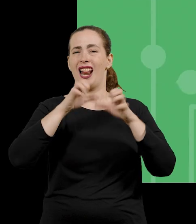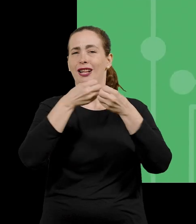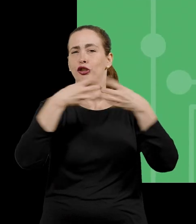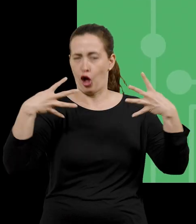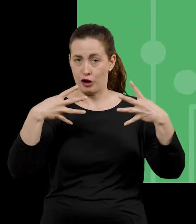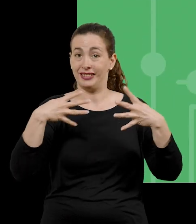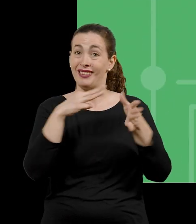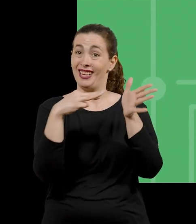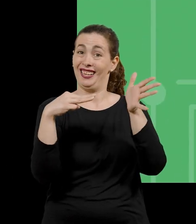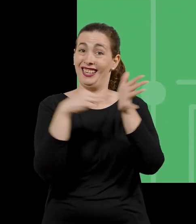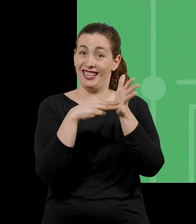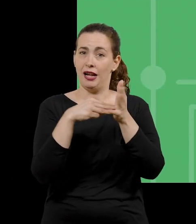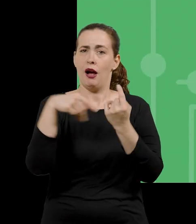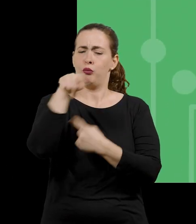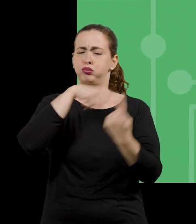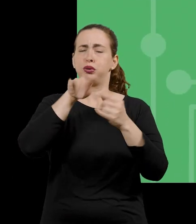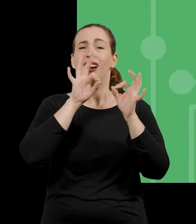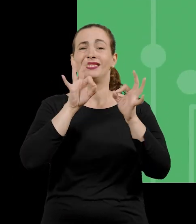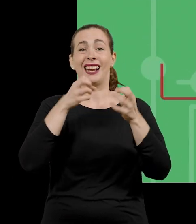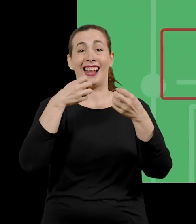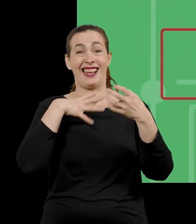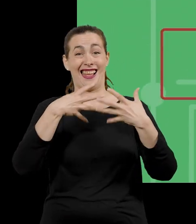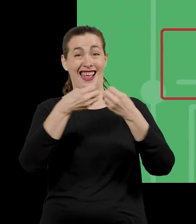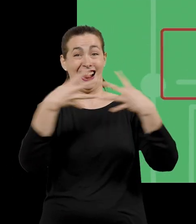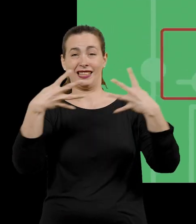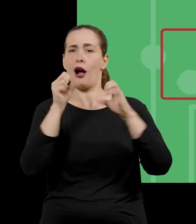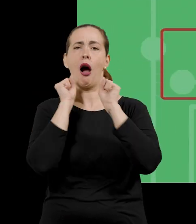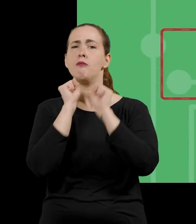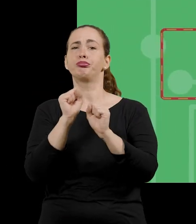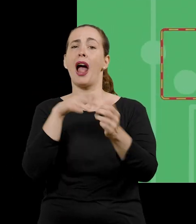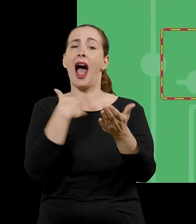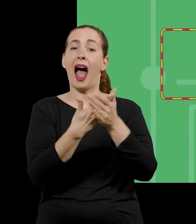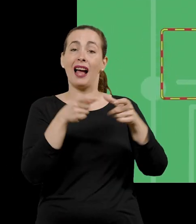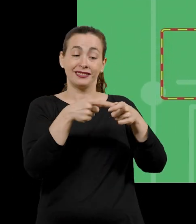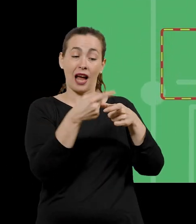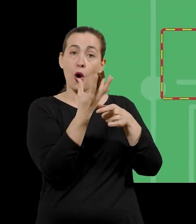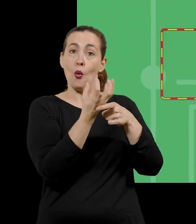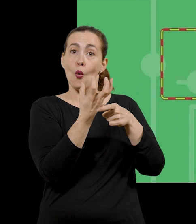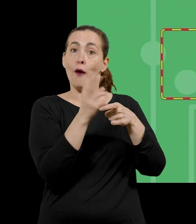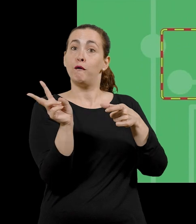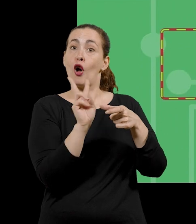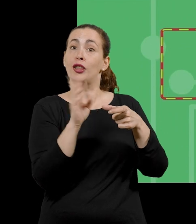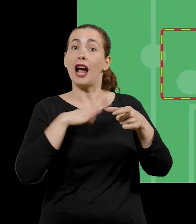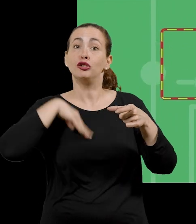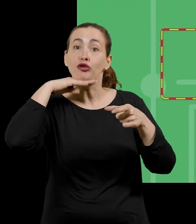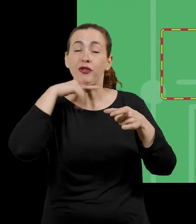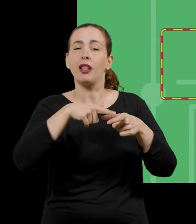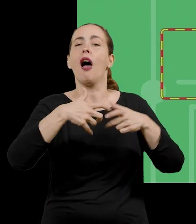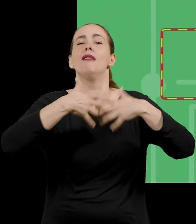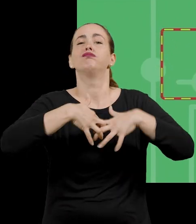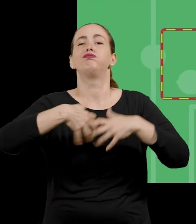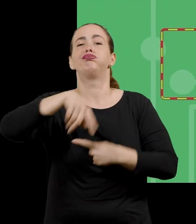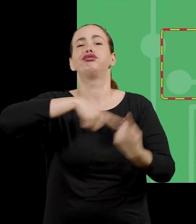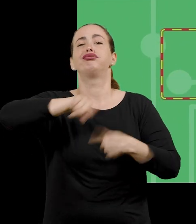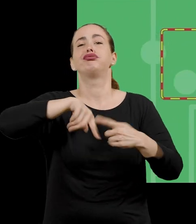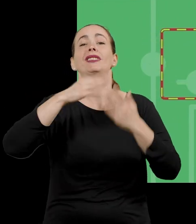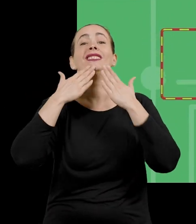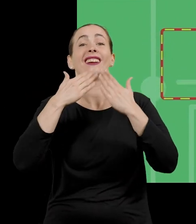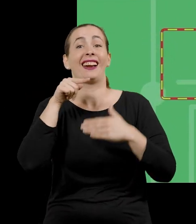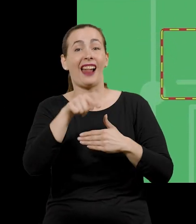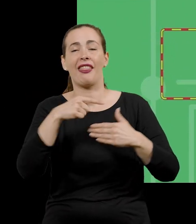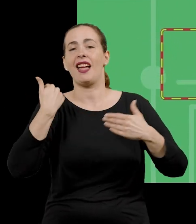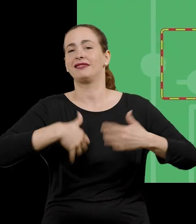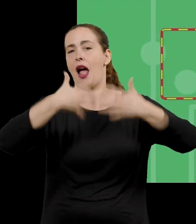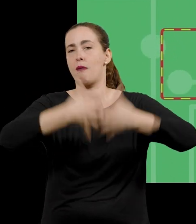d'electrons. Aquest bloqueja el flux de corrent elèctrica fins que rep un petit voltatge a la seva base, moment en què permet el flux de corrent